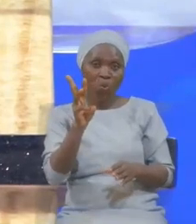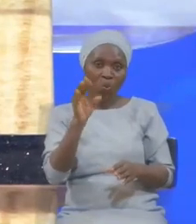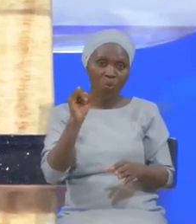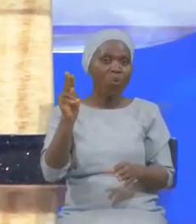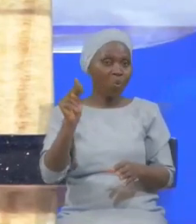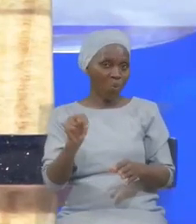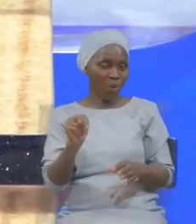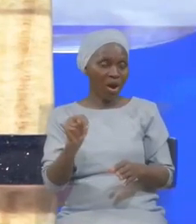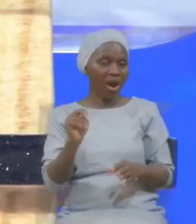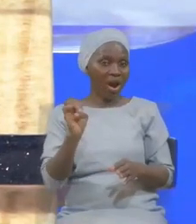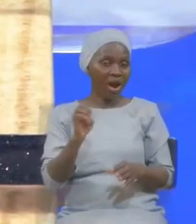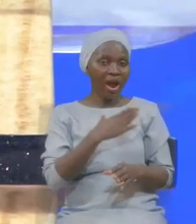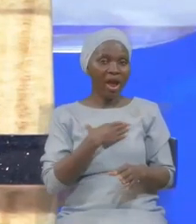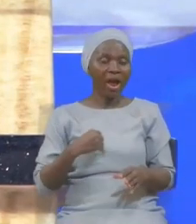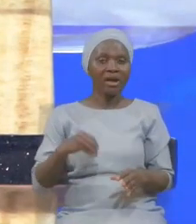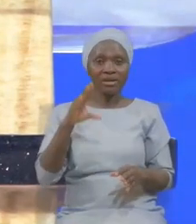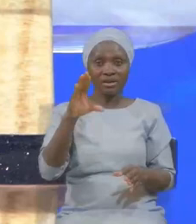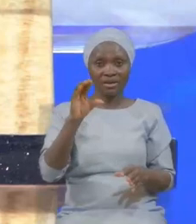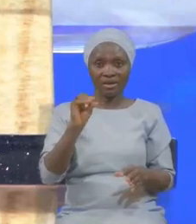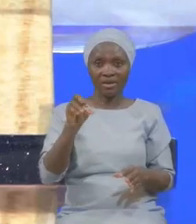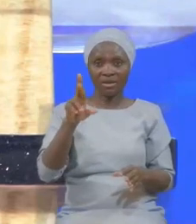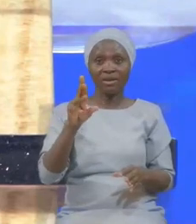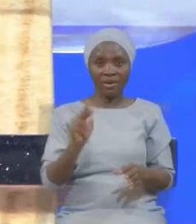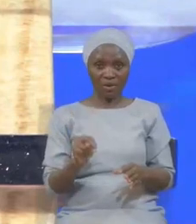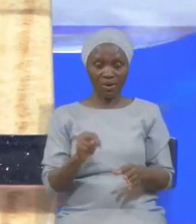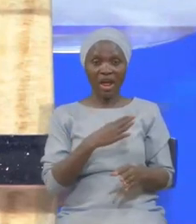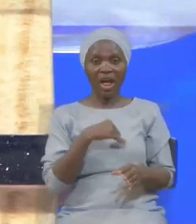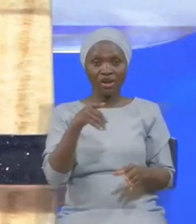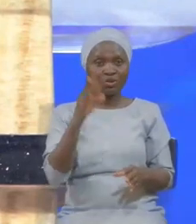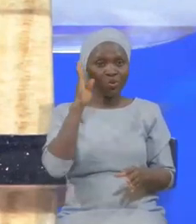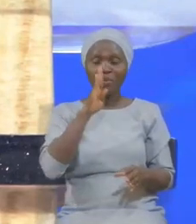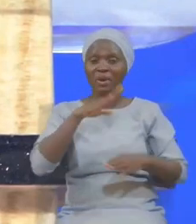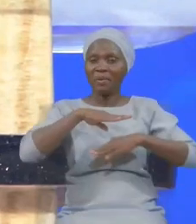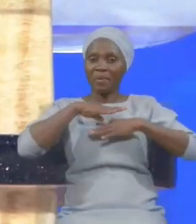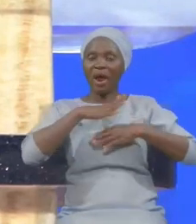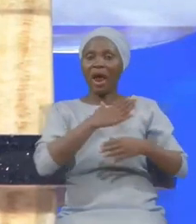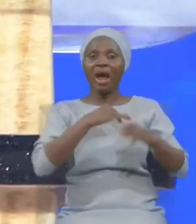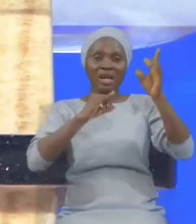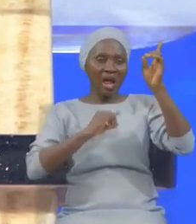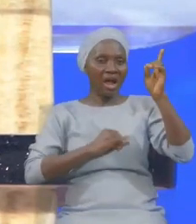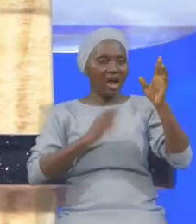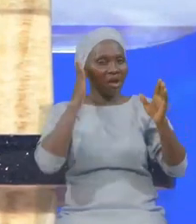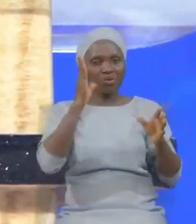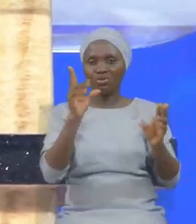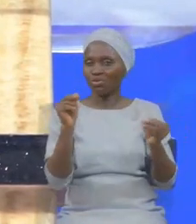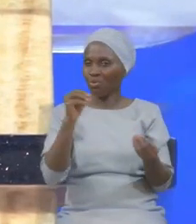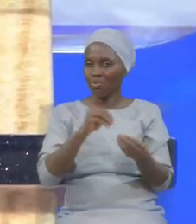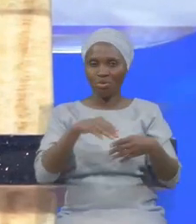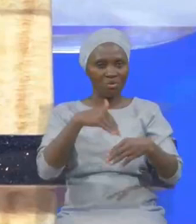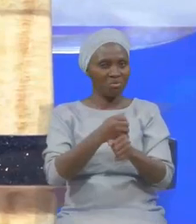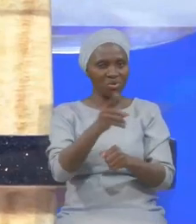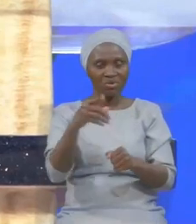serez rassasiés. Et je ne vous livrerai plus à l'opprobre parmi les